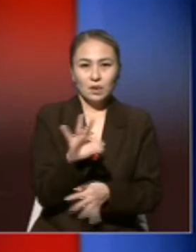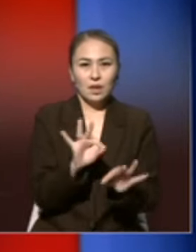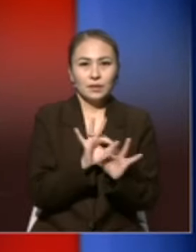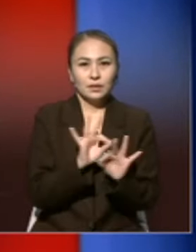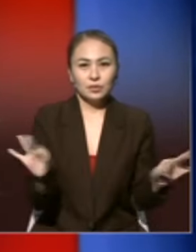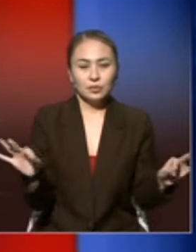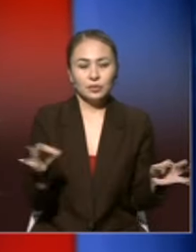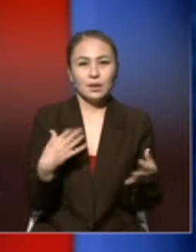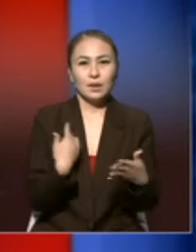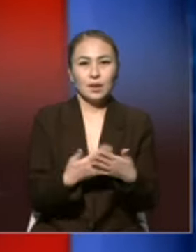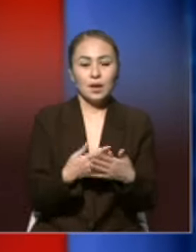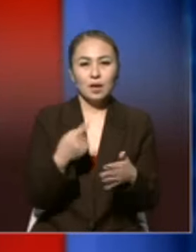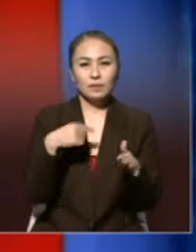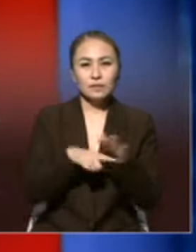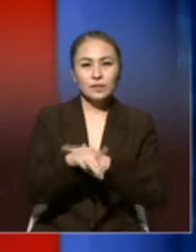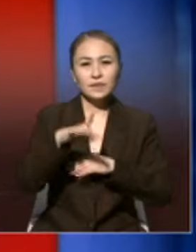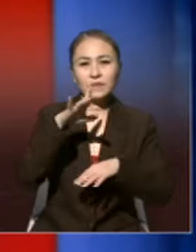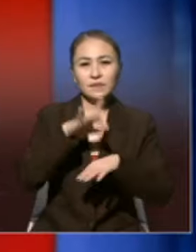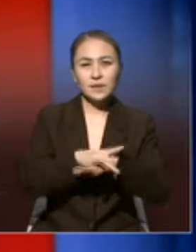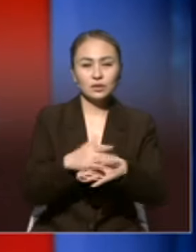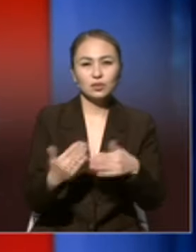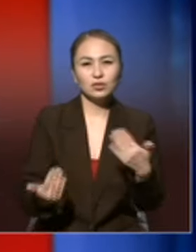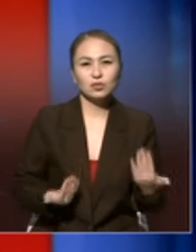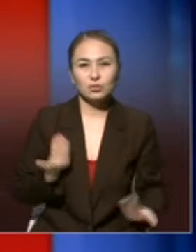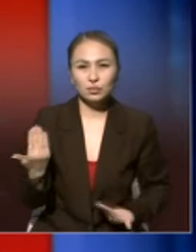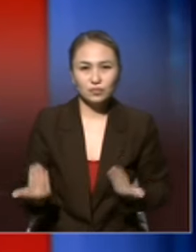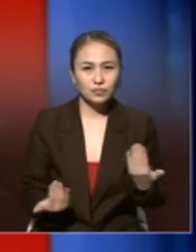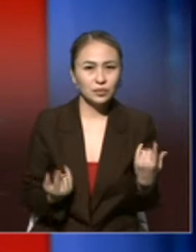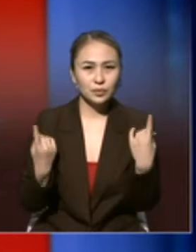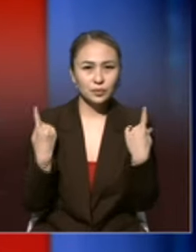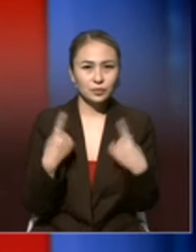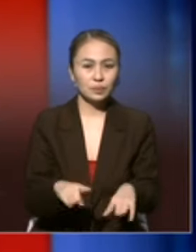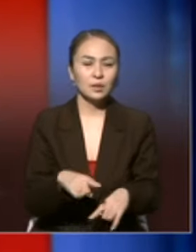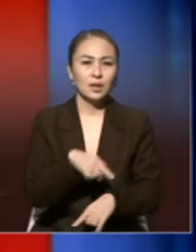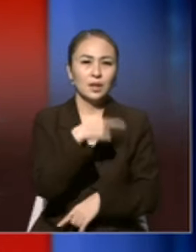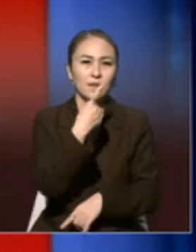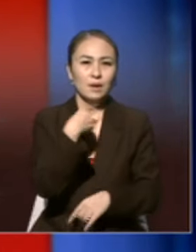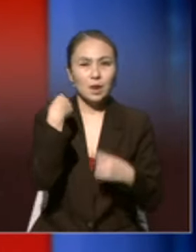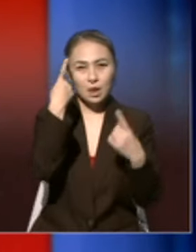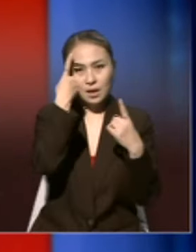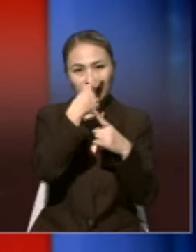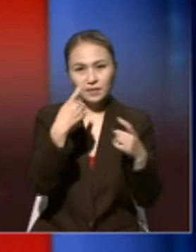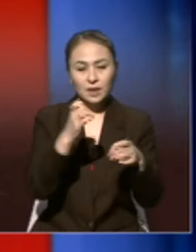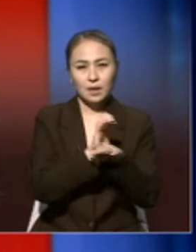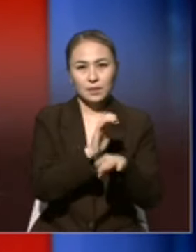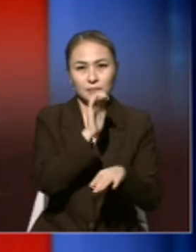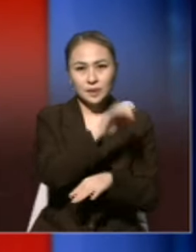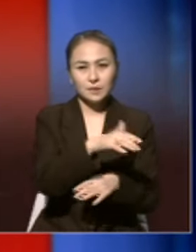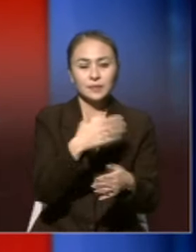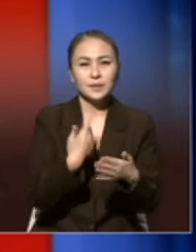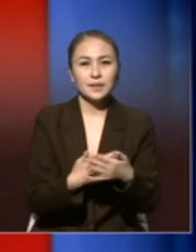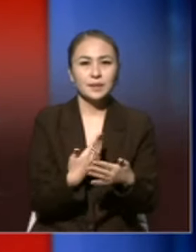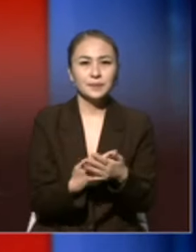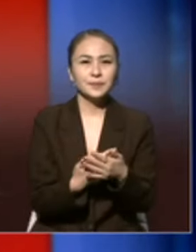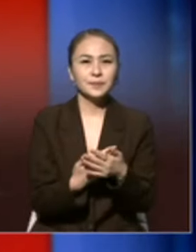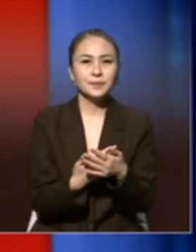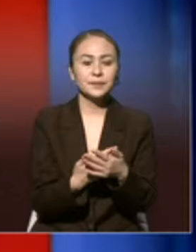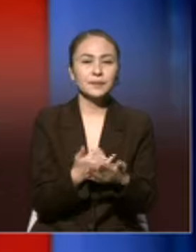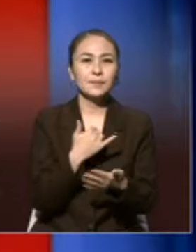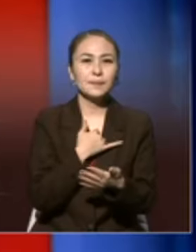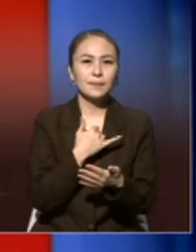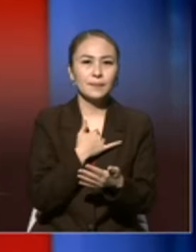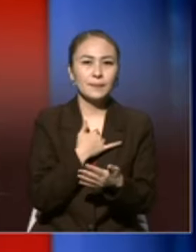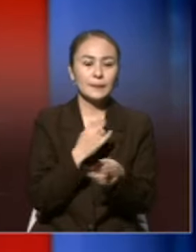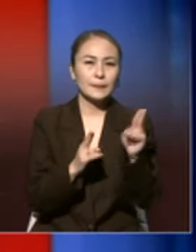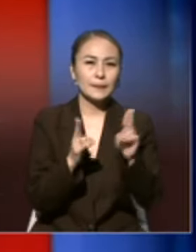Бірақ енді бұл жердегі мынау енді қазгидромет айтып отыр ғой, біз ақпаратты бердік. Иә. Сол кезде мысалға біздер енді